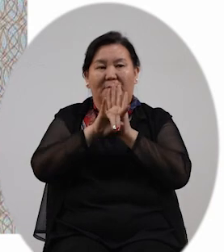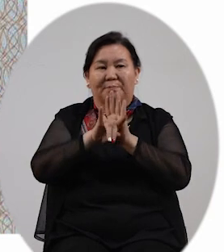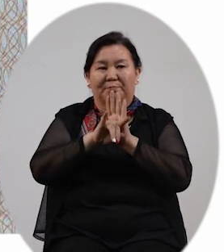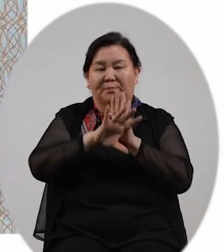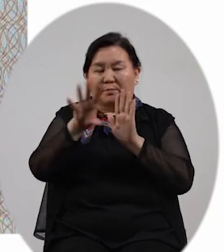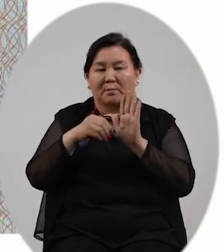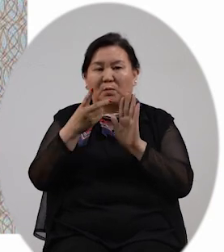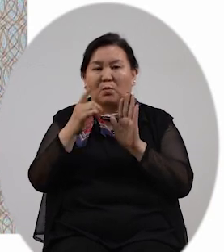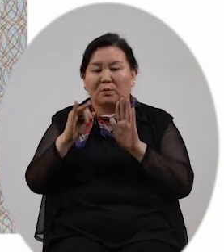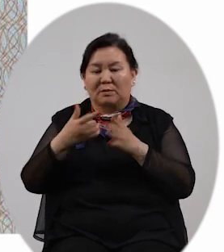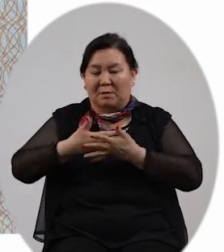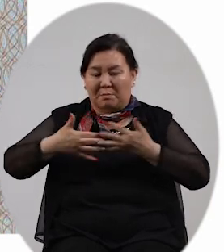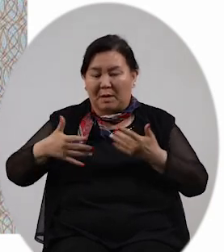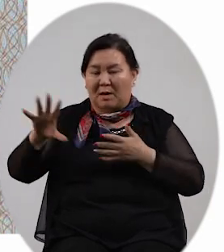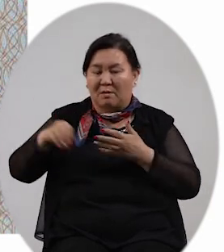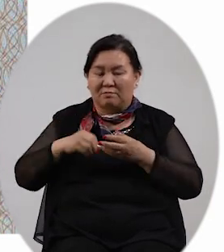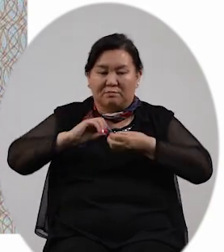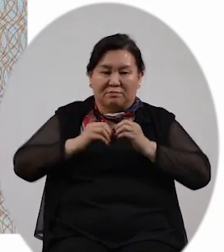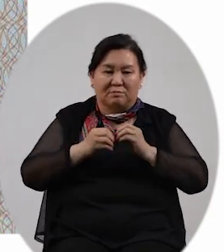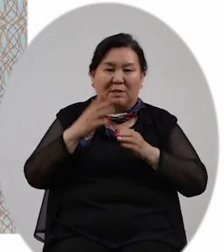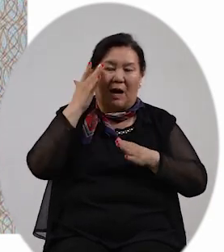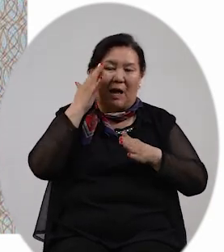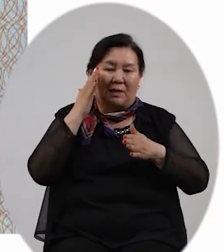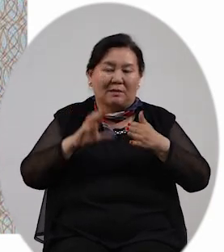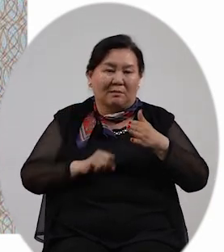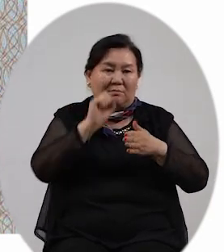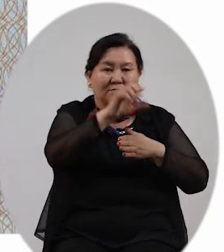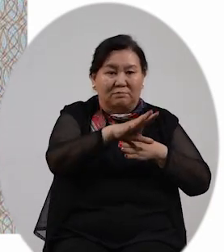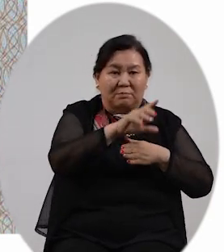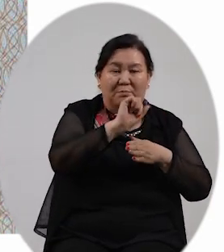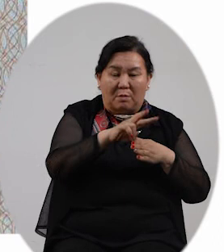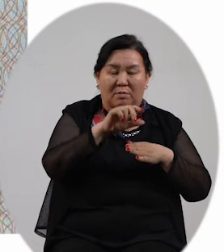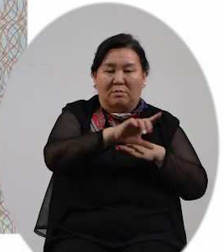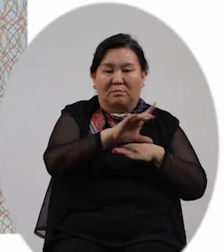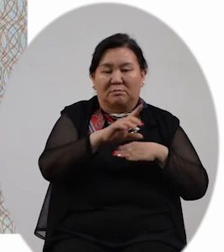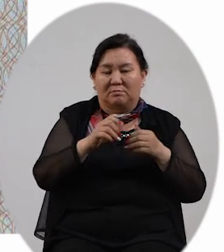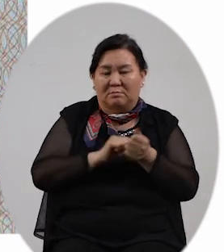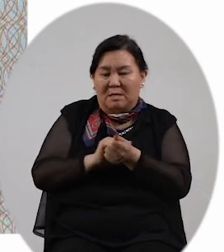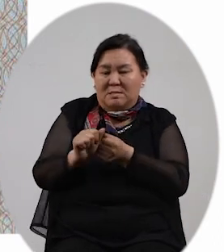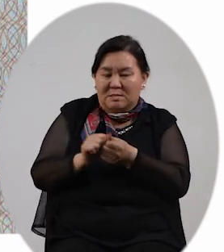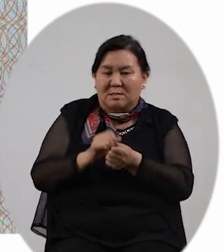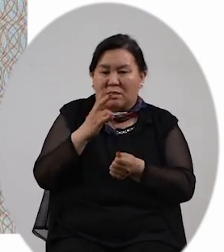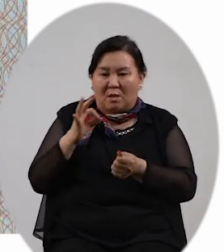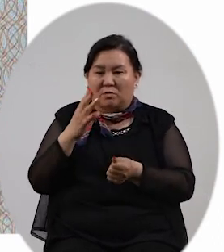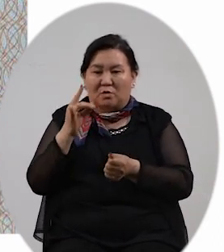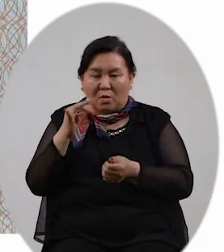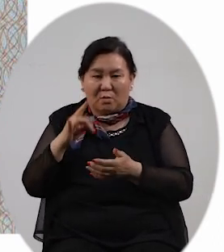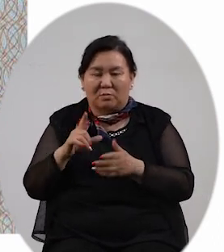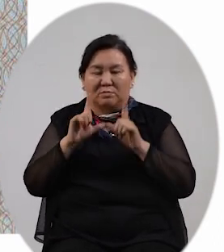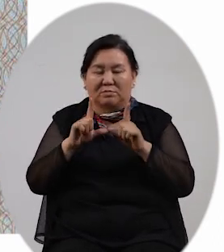тэдгээрийн түүхий дээр хийгдсэн бараа бүтээгдэхүүнийг экспортод гаргаж байгаа тохиолдолд бол зайлшгүй энэ мал эмнэлэг ариун цэврийн гэрчлэгийг